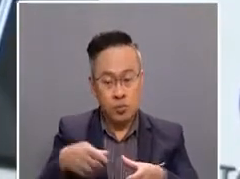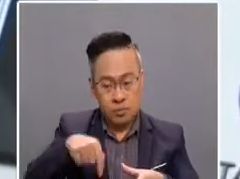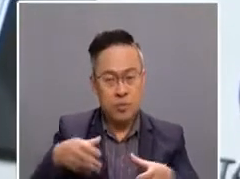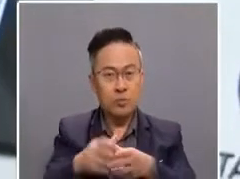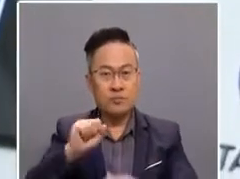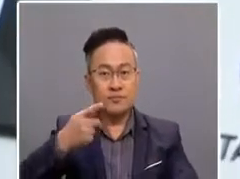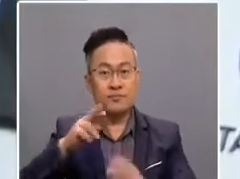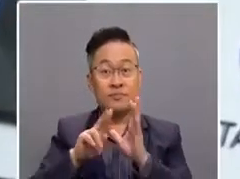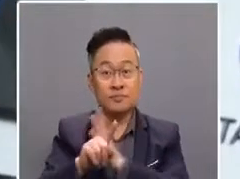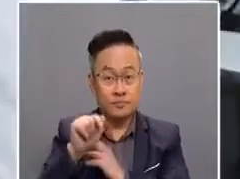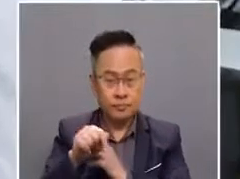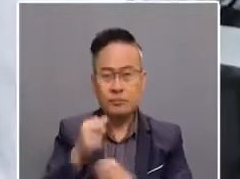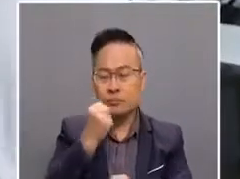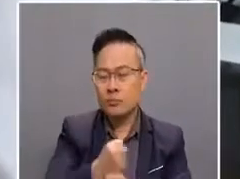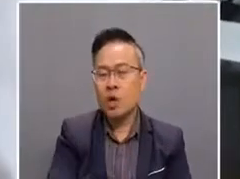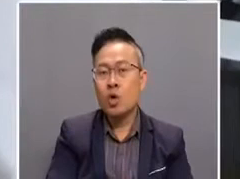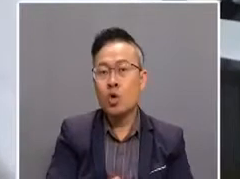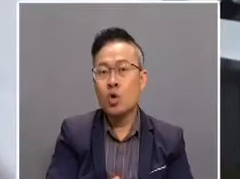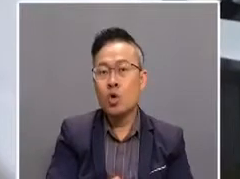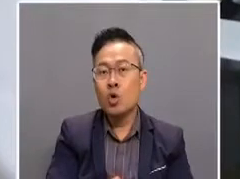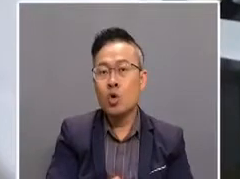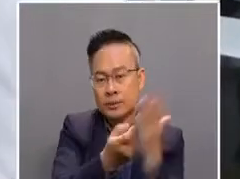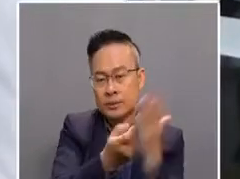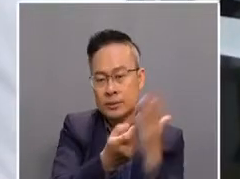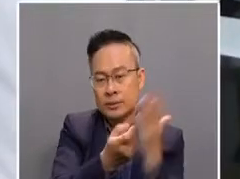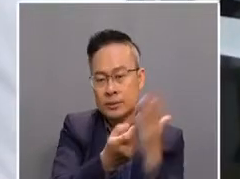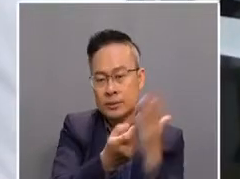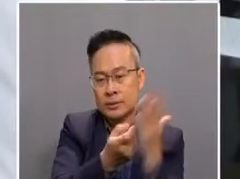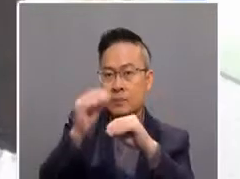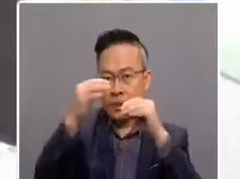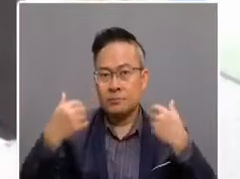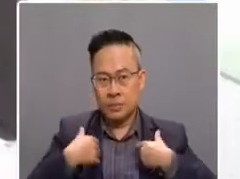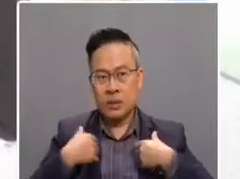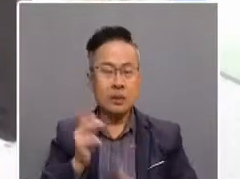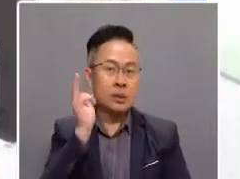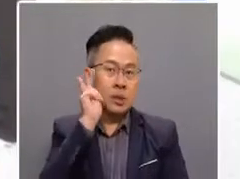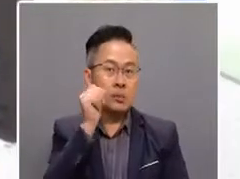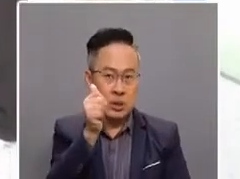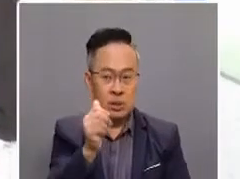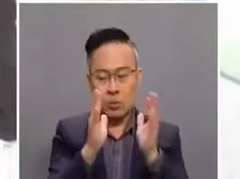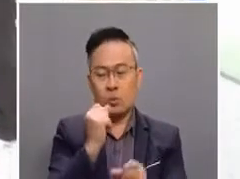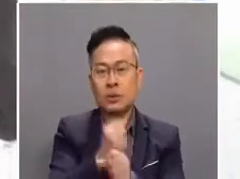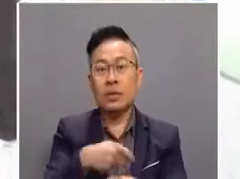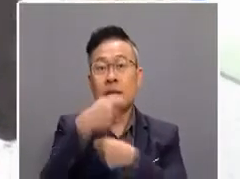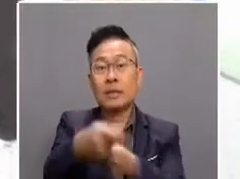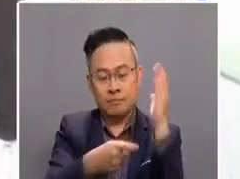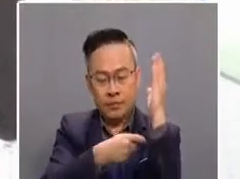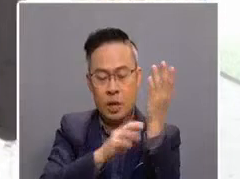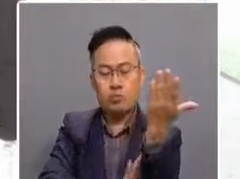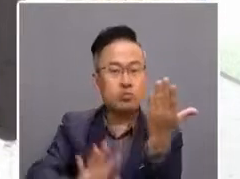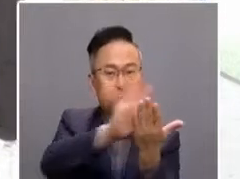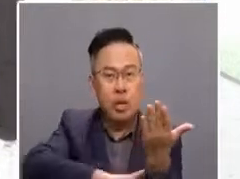นยางทำให้ขายยางได้ราคาที่ดีขึ้น ก็เรียกว่าเป็นข่าวดีของชาวสวนยางทั่วประเทศนะครับถ้าได้ฟังข่าว